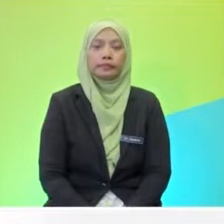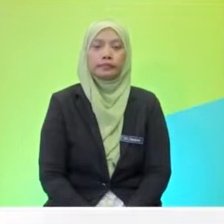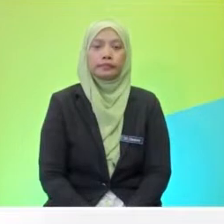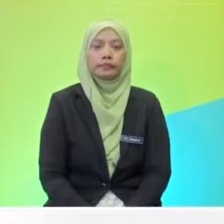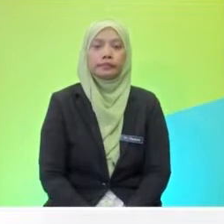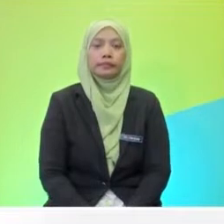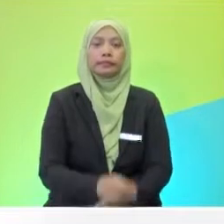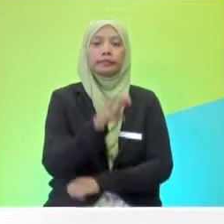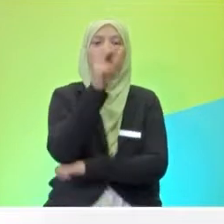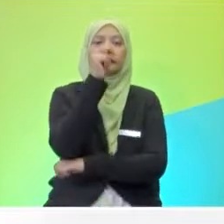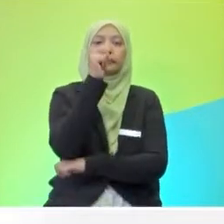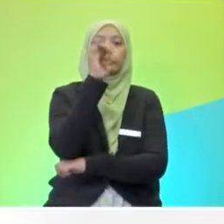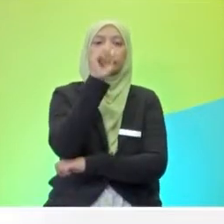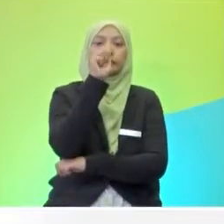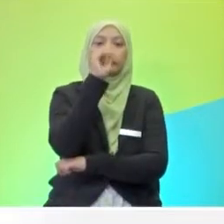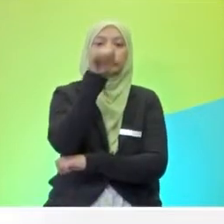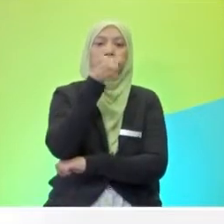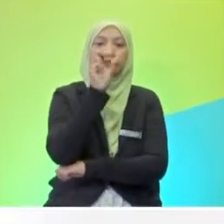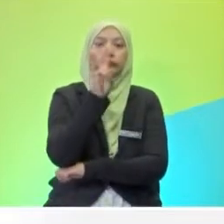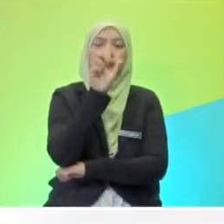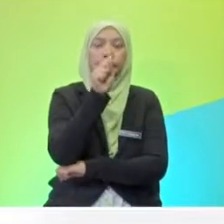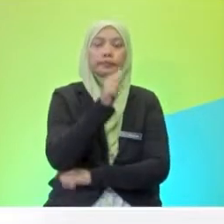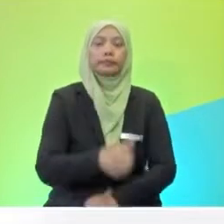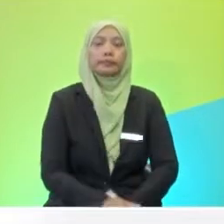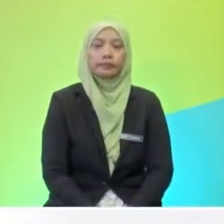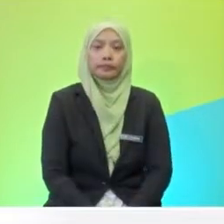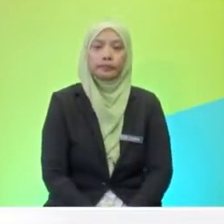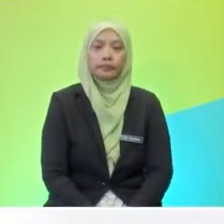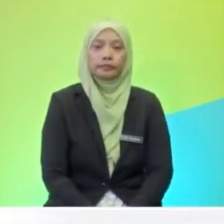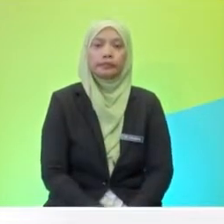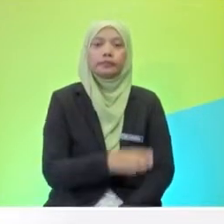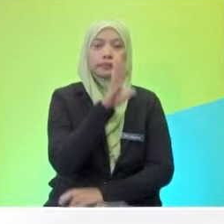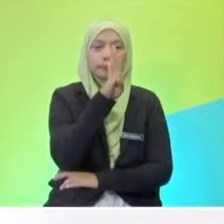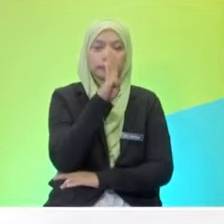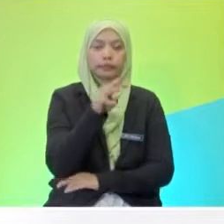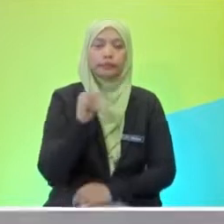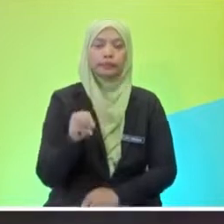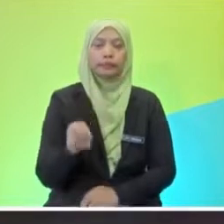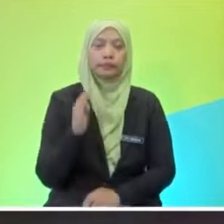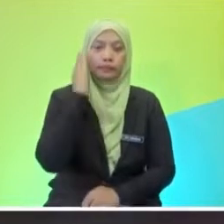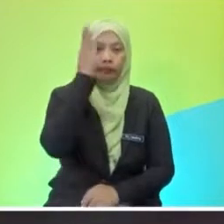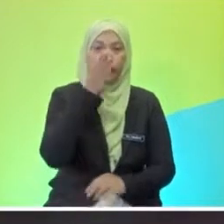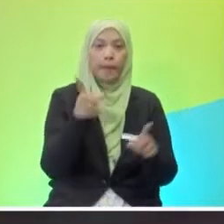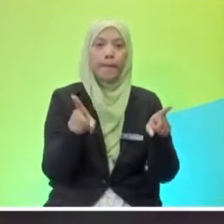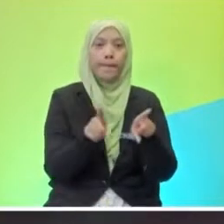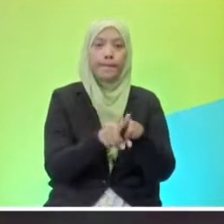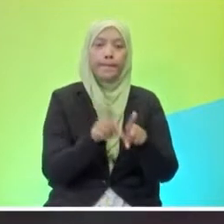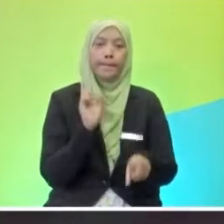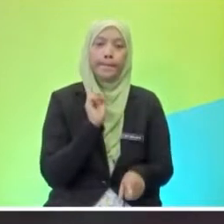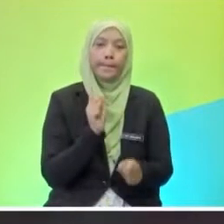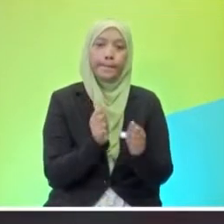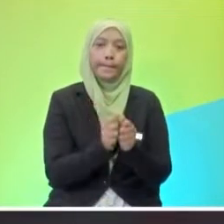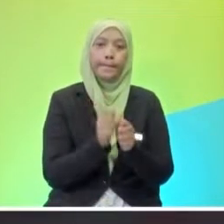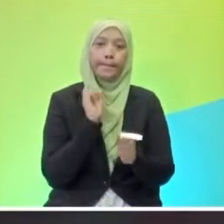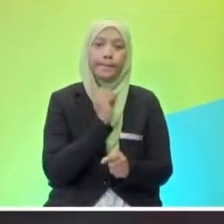Nurul Najwa Najwa Najwa jadi keempat murid akan bersama-sama dengan kita dan juga